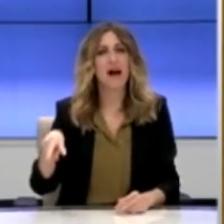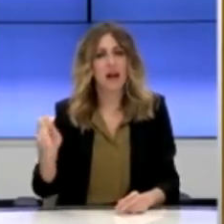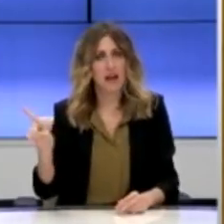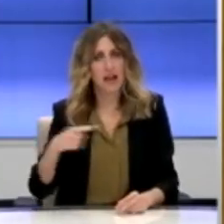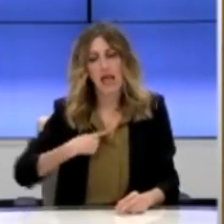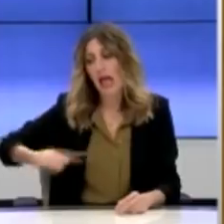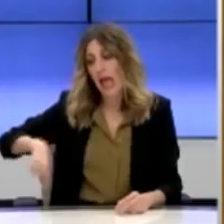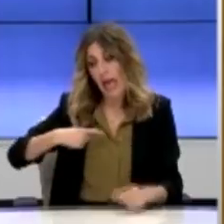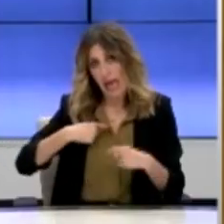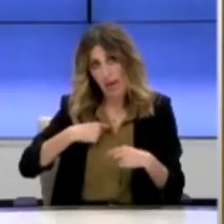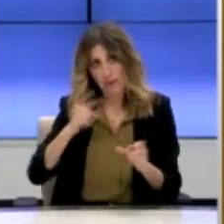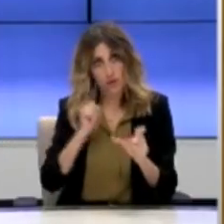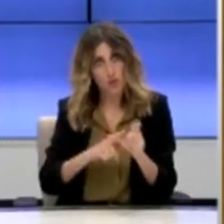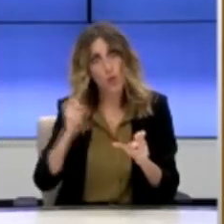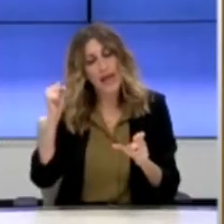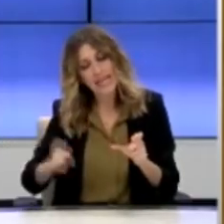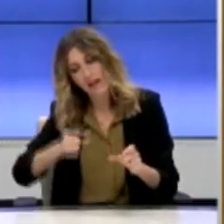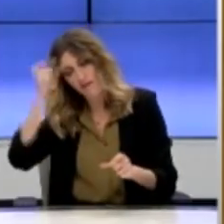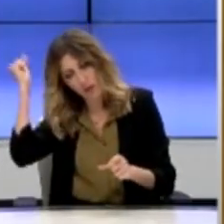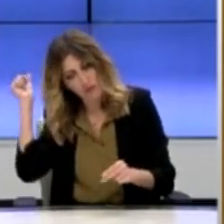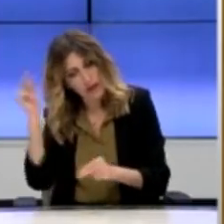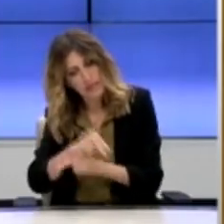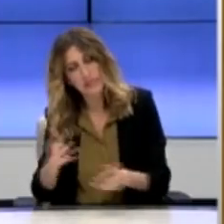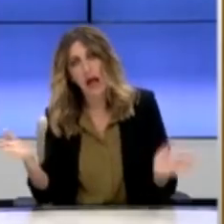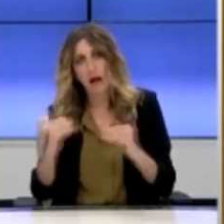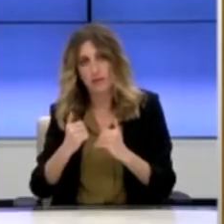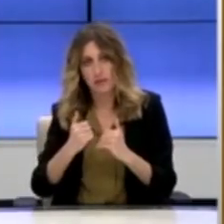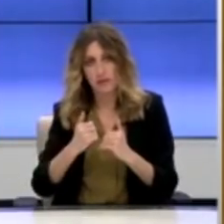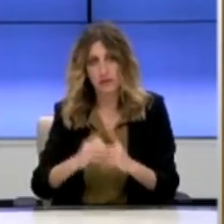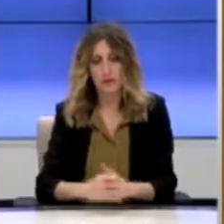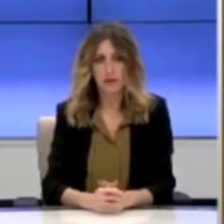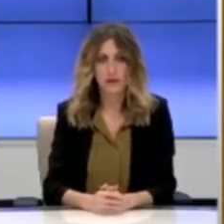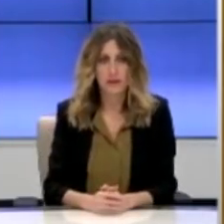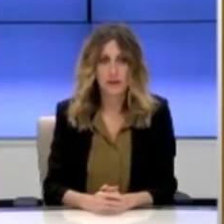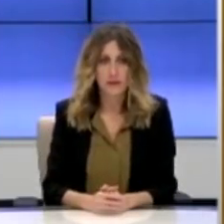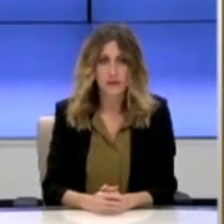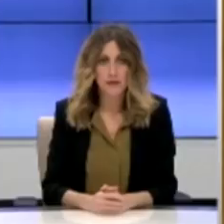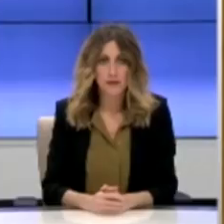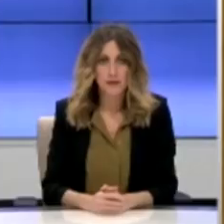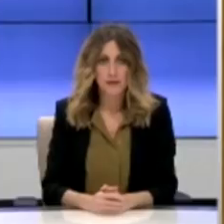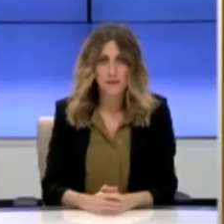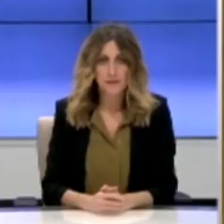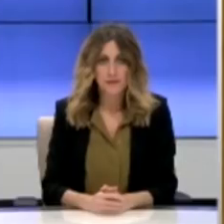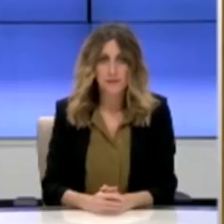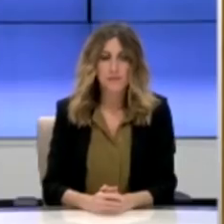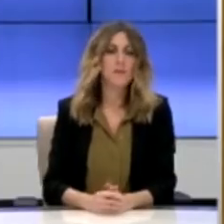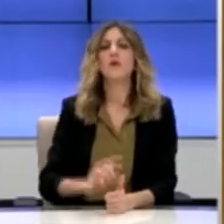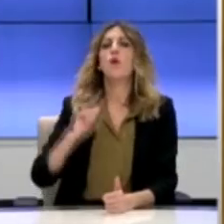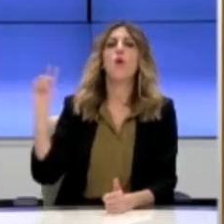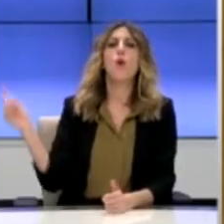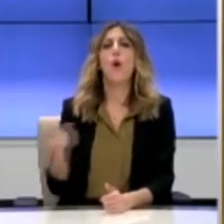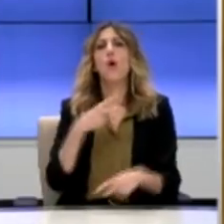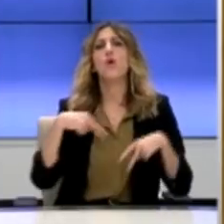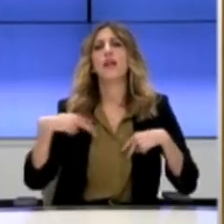μόνο. Γιατί εδώ και χρόνια απέναντι στις ανάγκες του λαού απαντάτε όλες οι κυβερνήσεις δεν